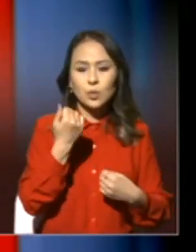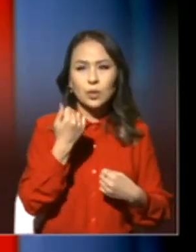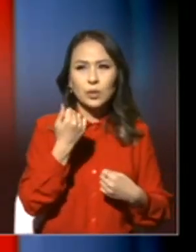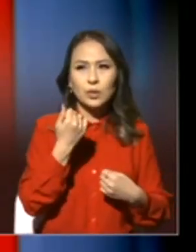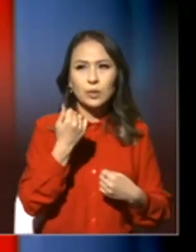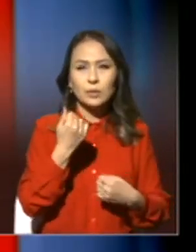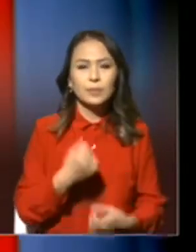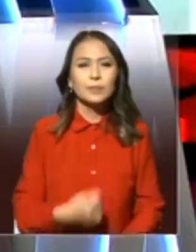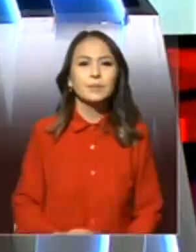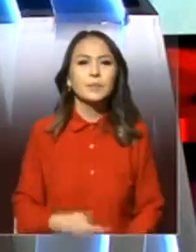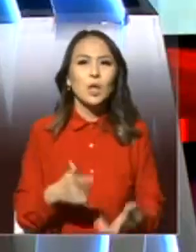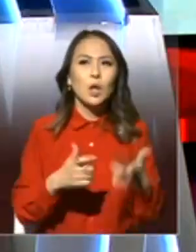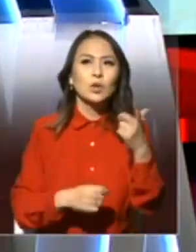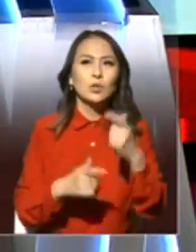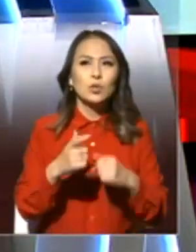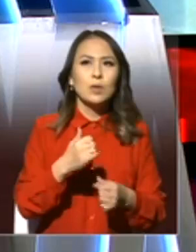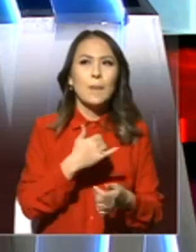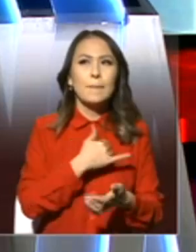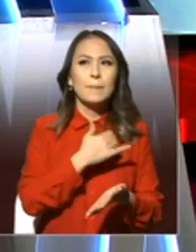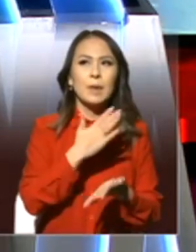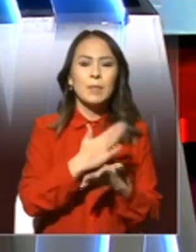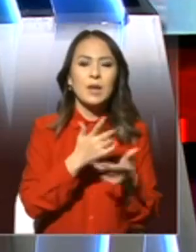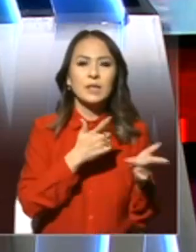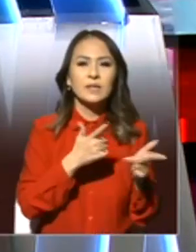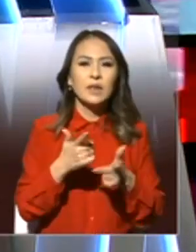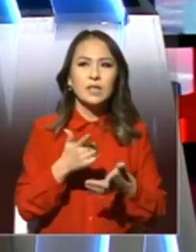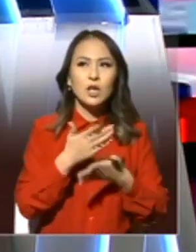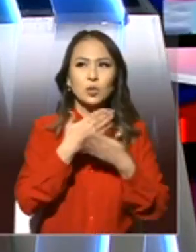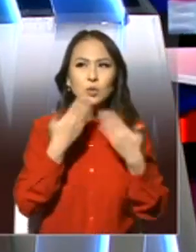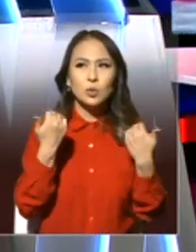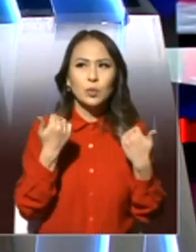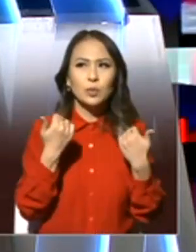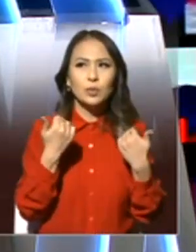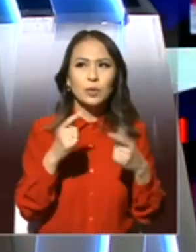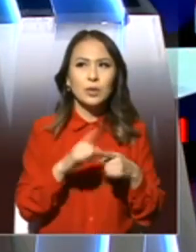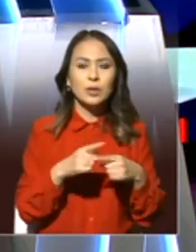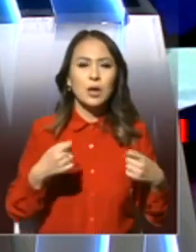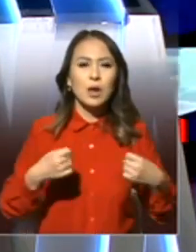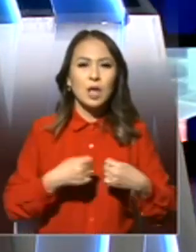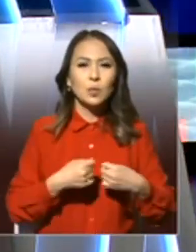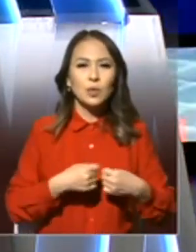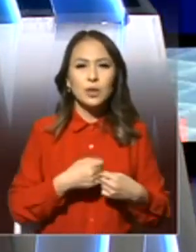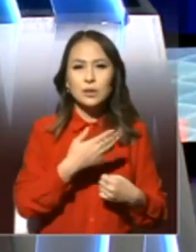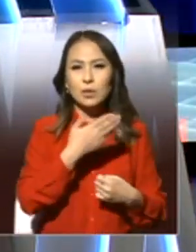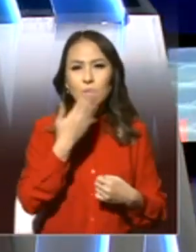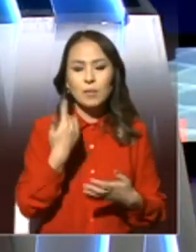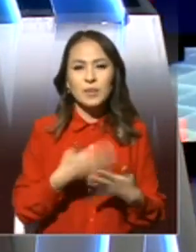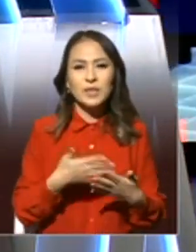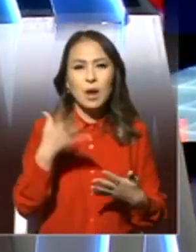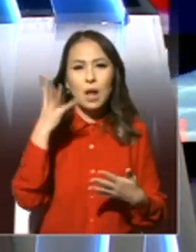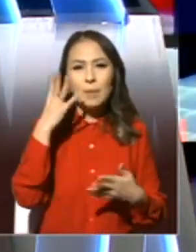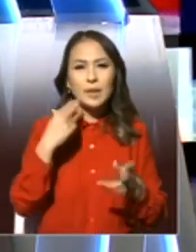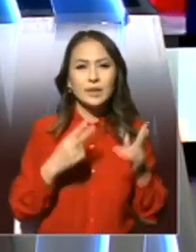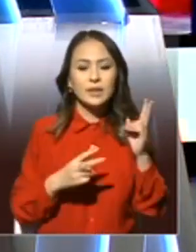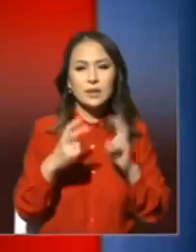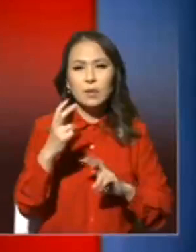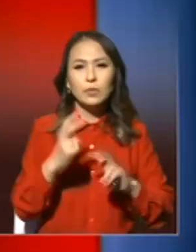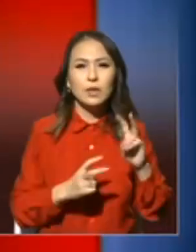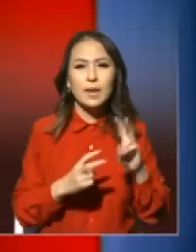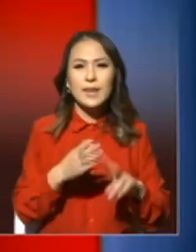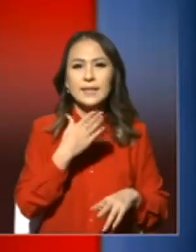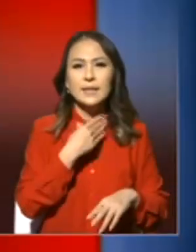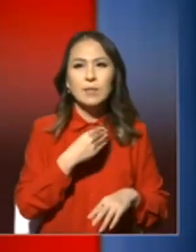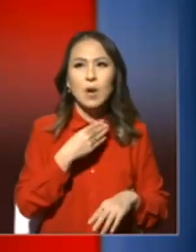бізде негізі бар, соны дайындалмай жүрміз. Дайындалмай жүрміз. Бірақ сүтке конкуренция көп. Мысалы, Алматының зауыттары